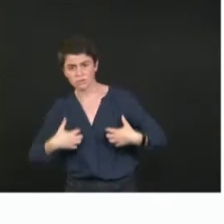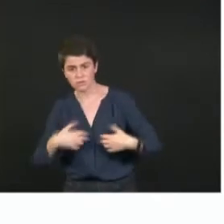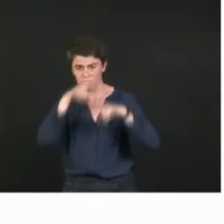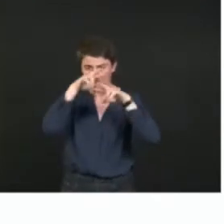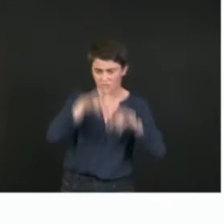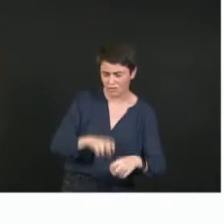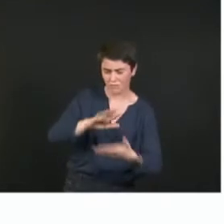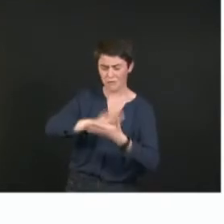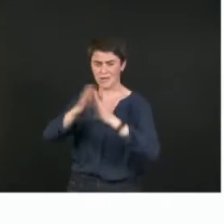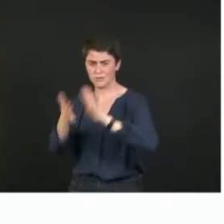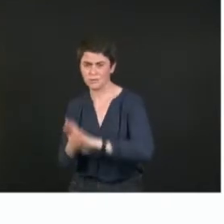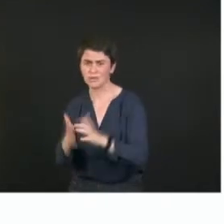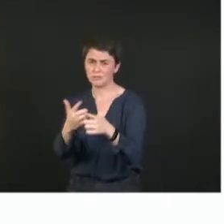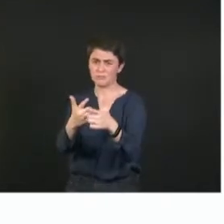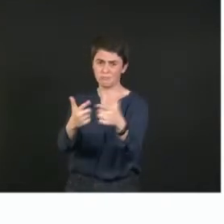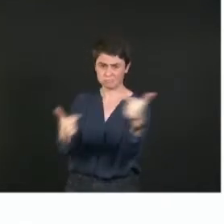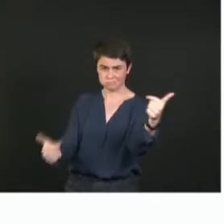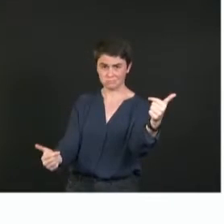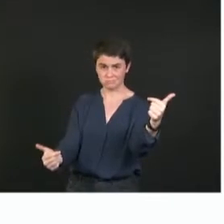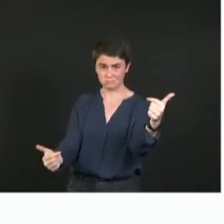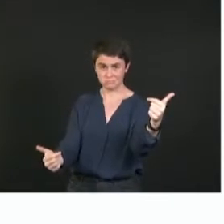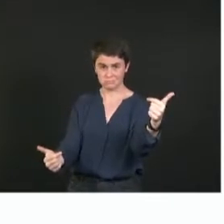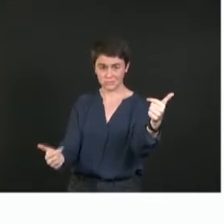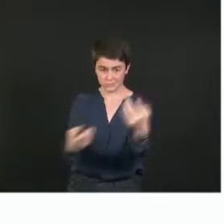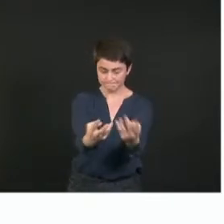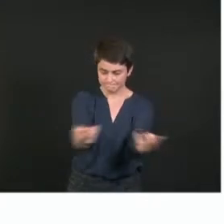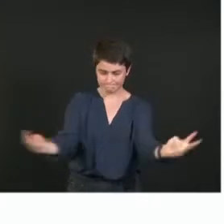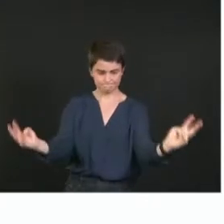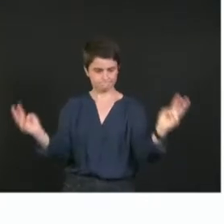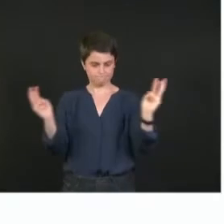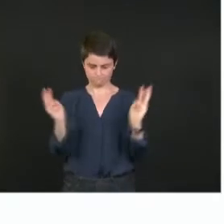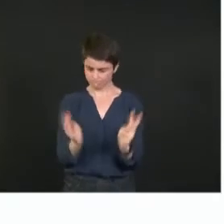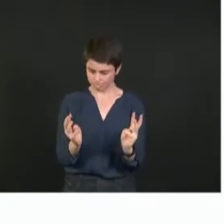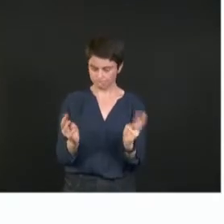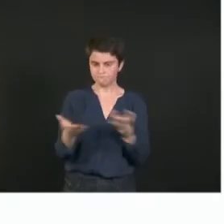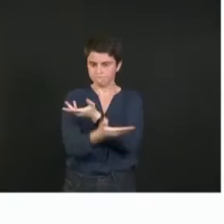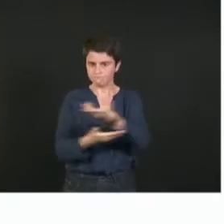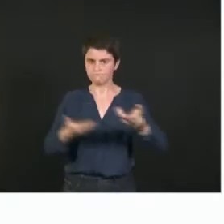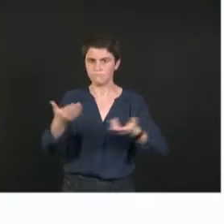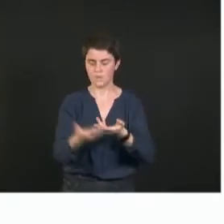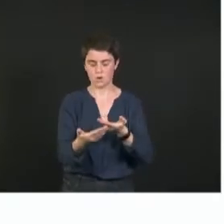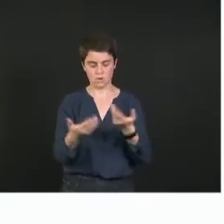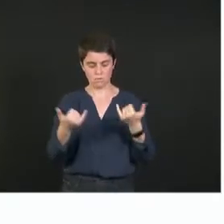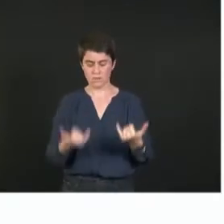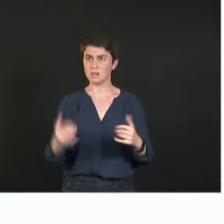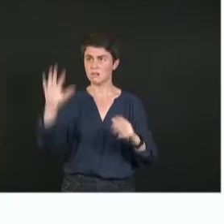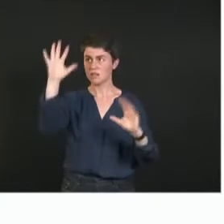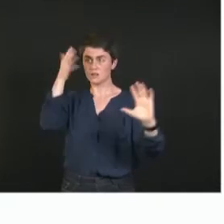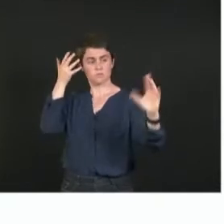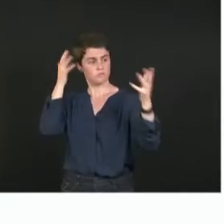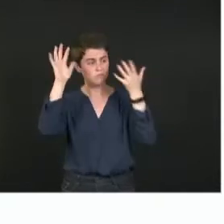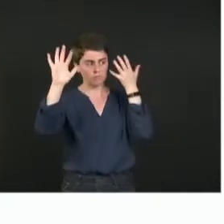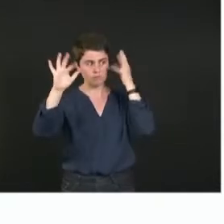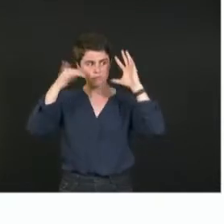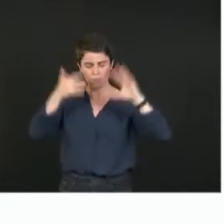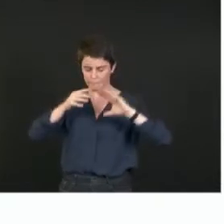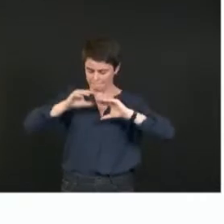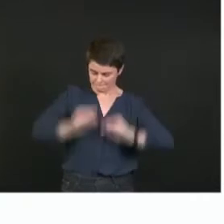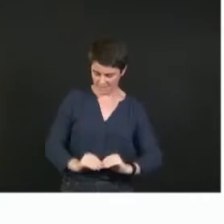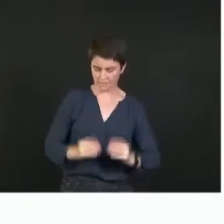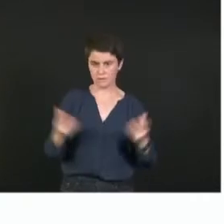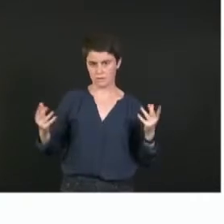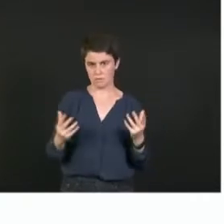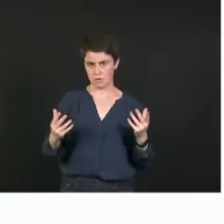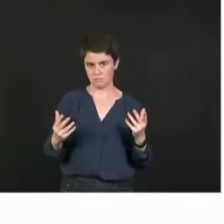associations environnementales, autour d'un sujet en fait qui est la place de la forêt sur le territoire, dans sa transversalité